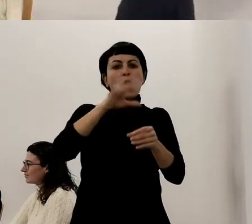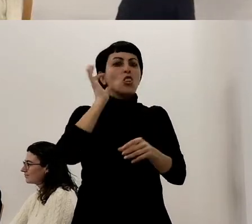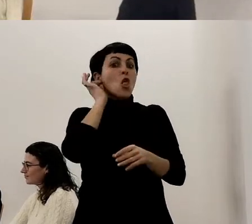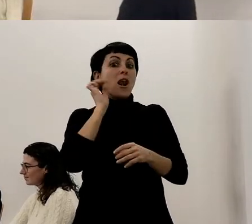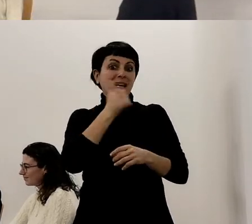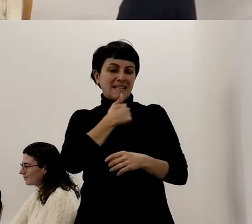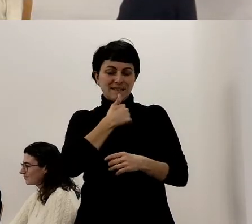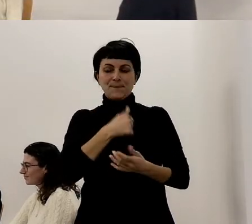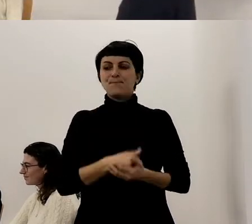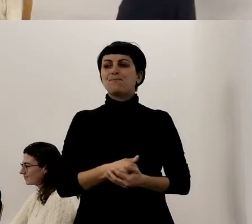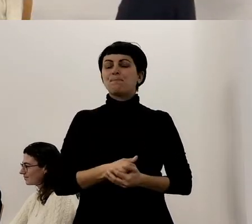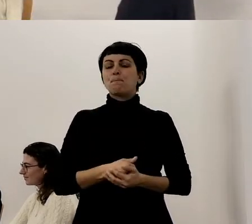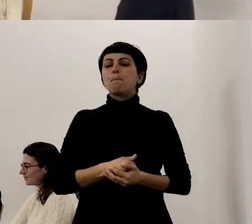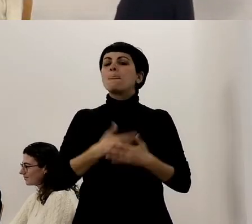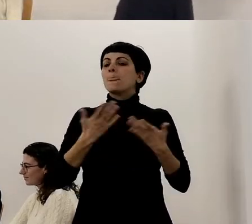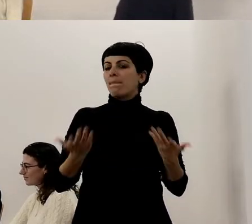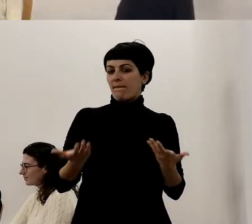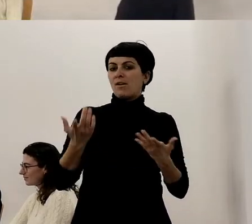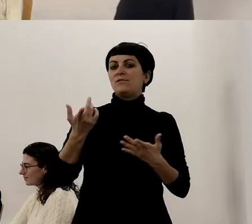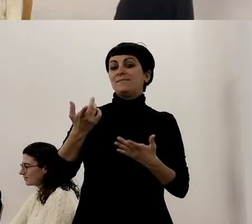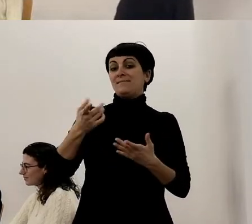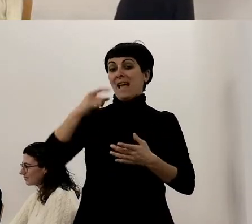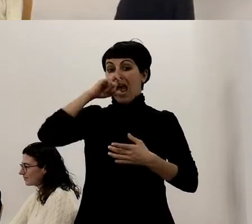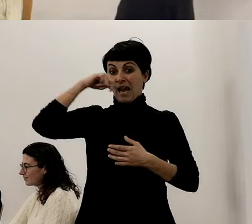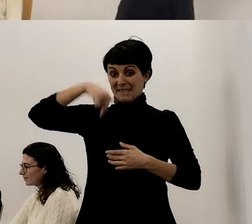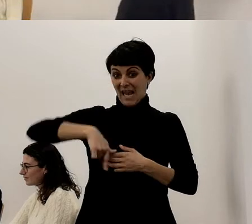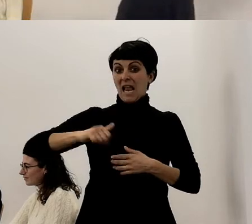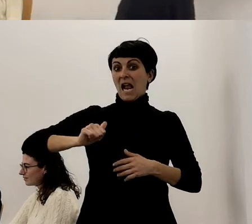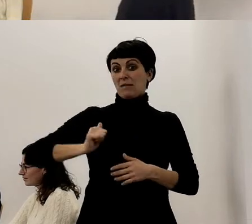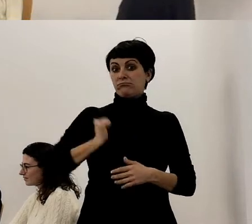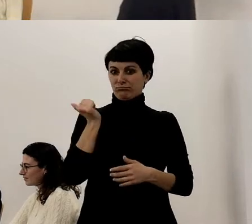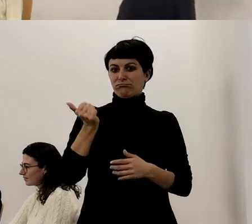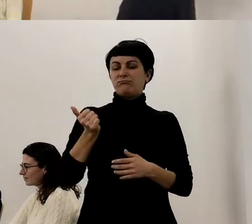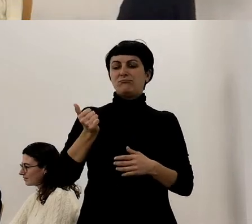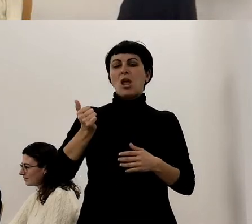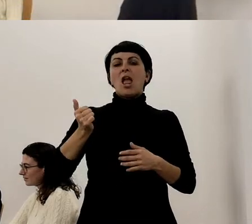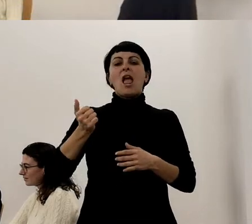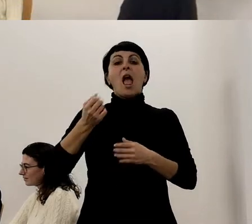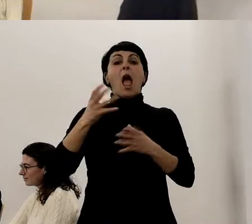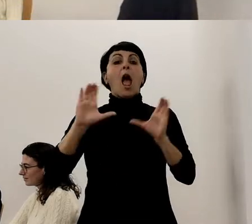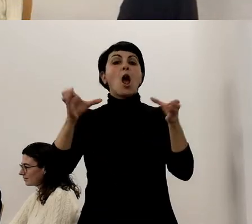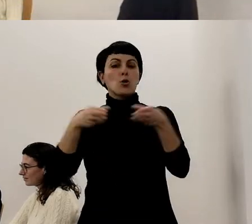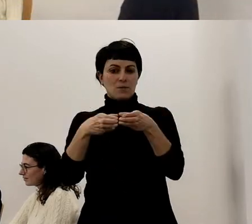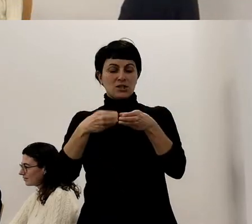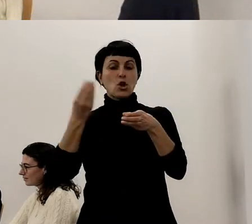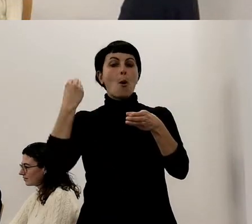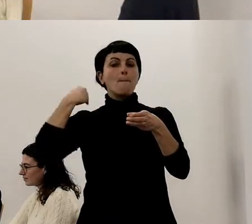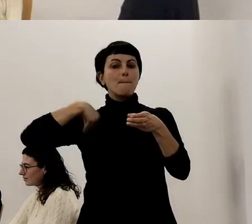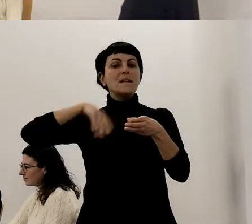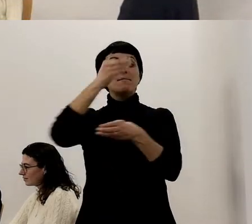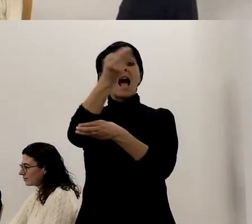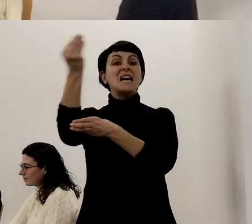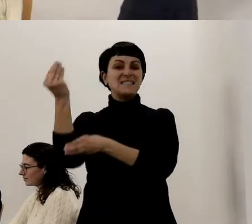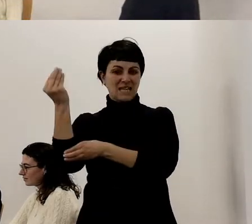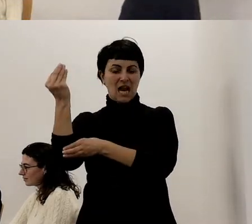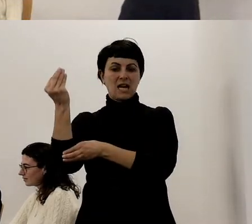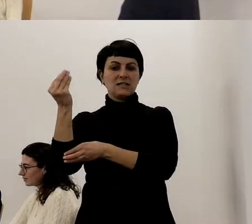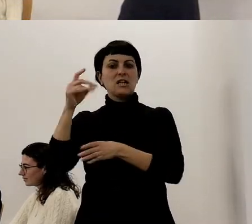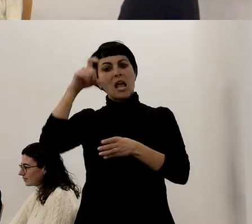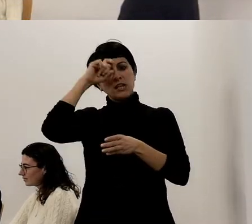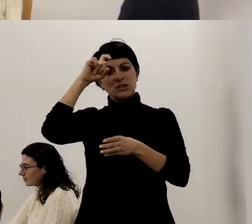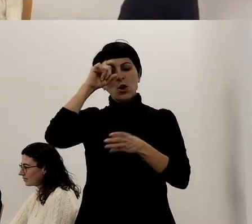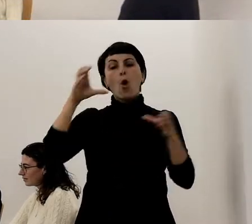la coordinadora de geganters i l'agrupació de geganters de Catalunya ha canviat el nom de l'entitat i s'han canviat a